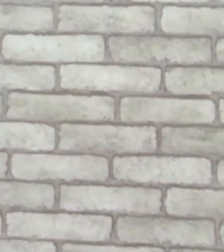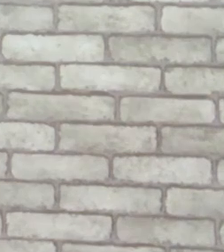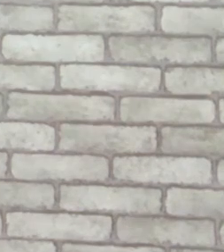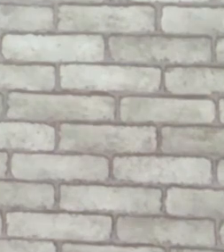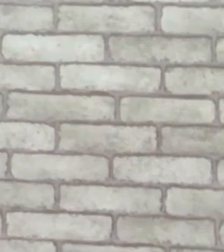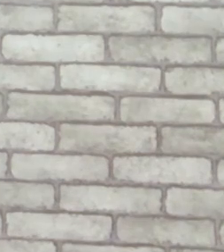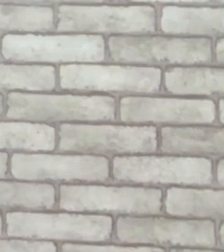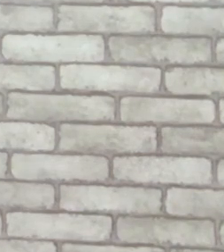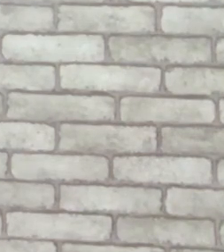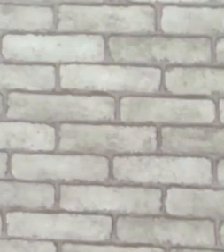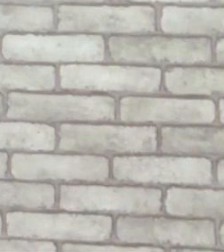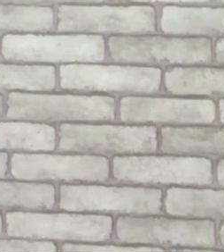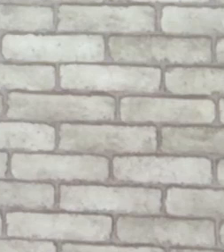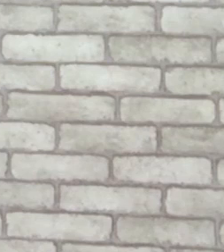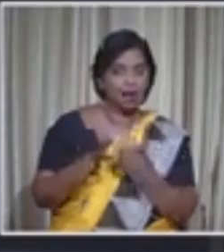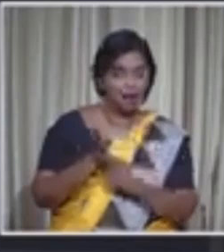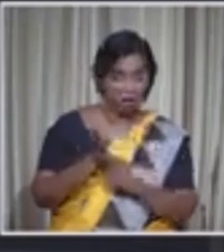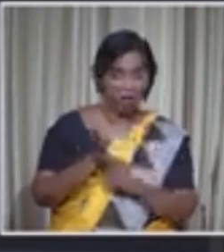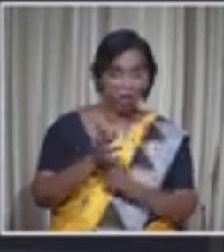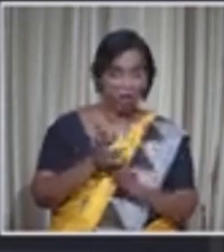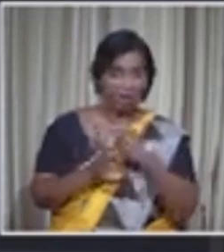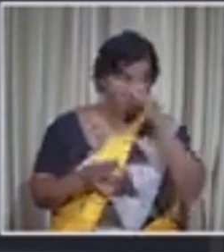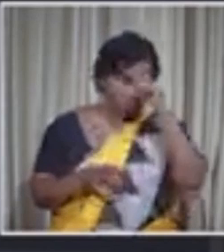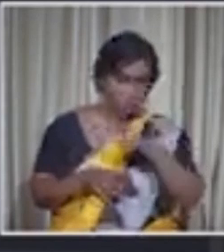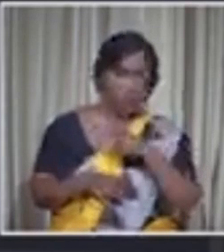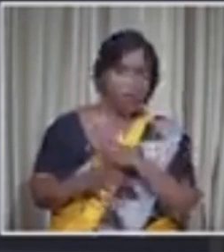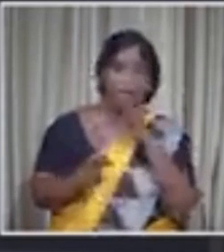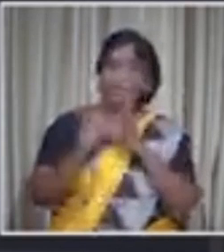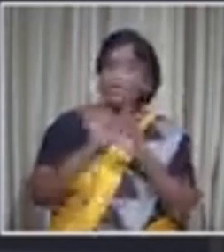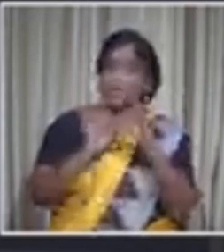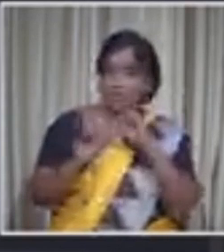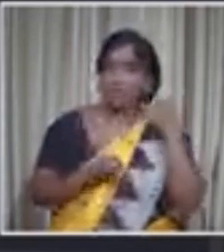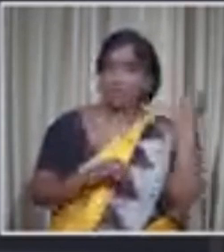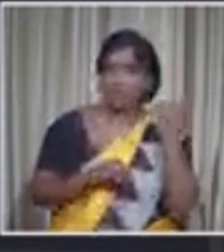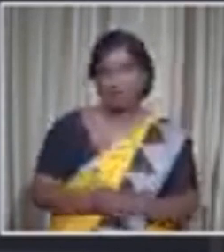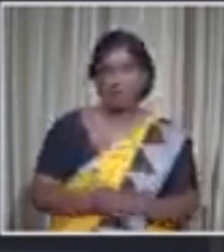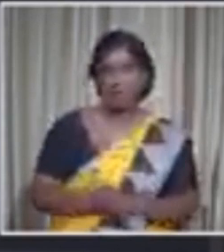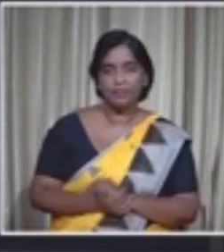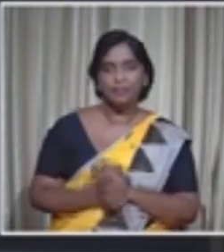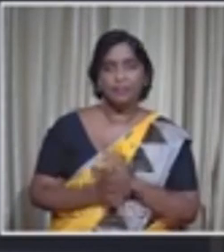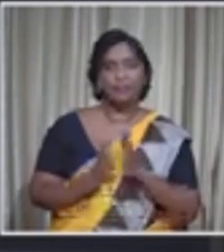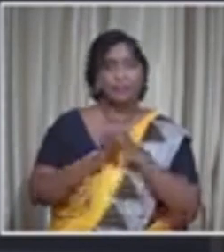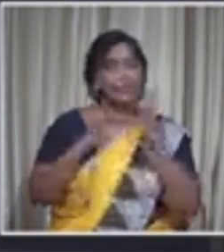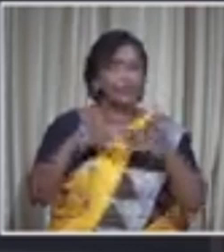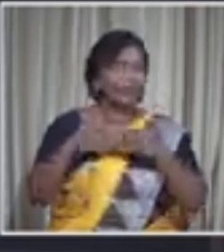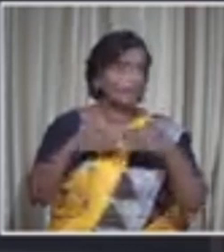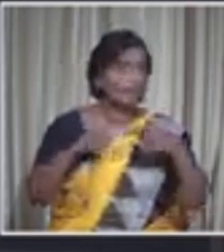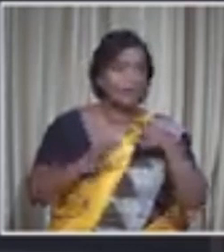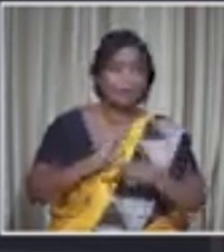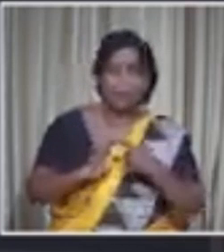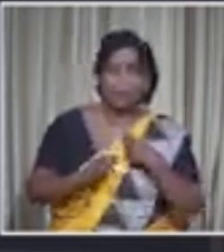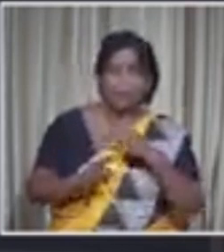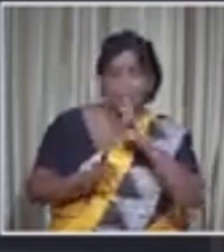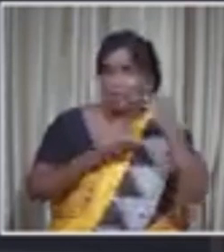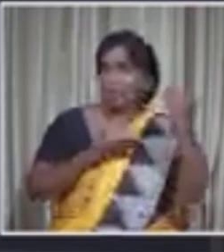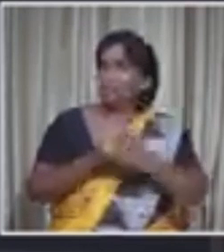எத்தனை காலம் தான் ஏமாற்றுவார் இந்த நாட்டிலே அப்படின்னு சொல்லிட்டு எத்தனை காலம் தான் ஏமாற்றுவார் இந்த நாட்டிலே எத்தனை காலம் தான் ஏமாற்றுவார் இந்த